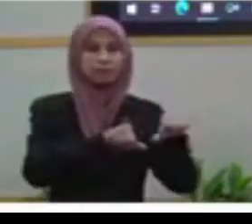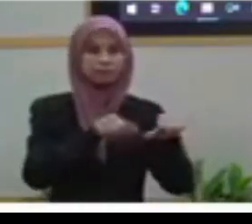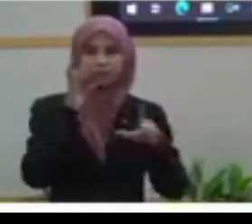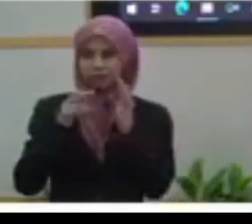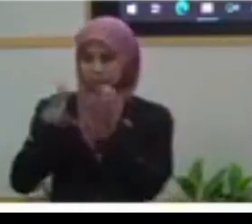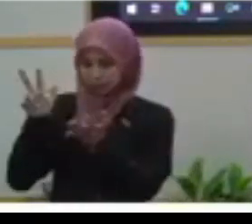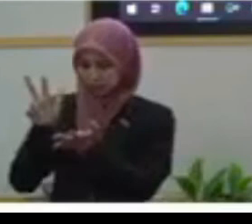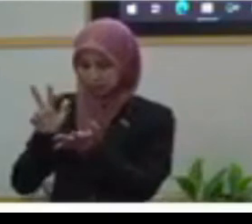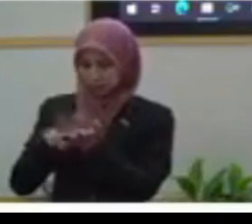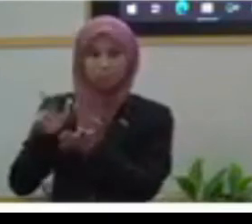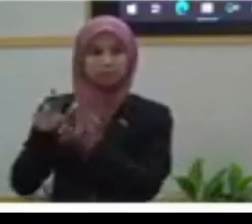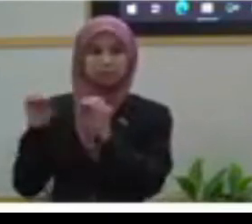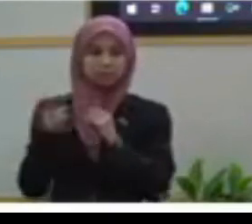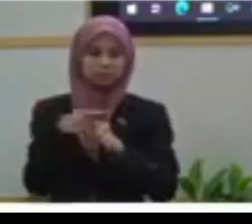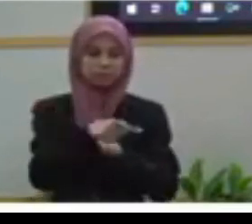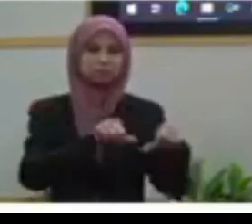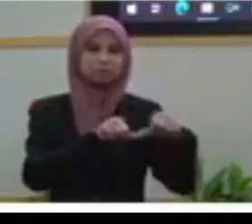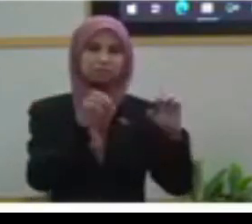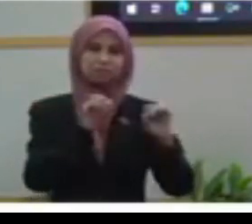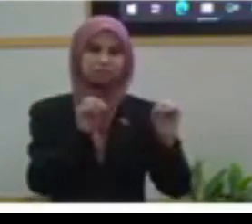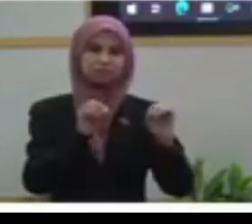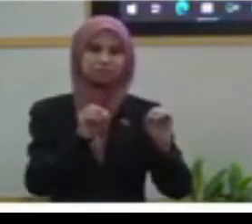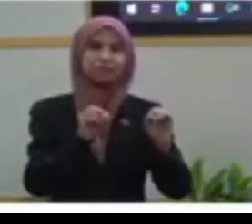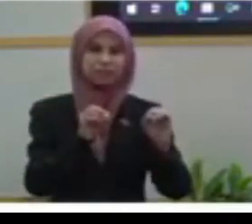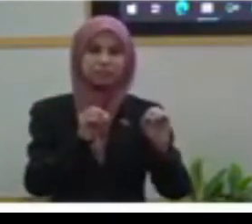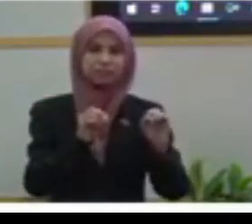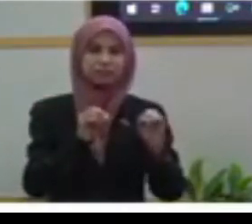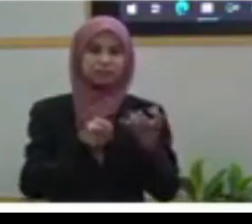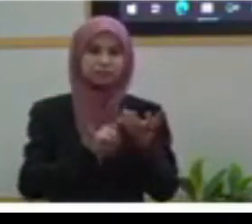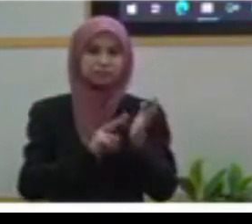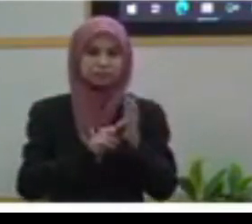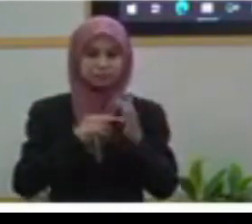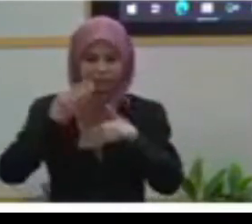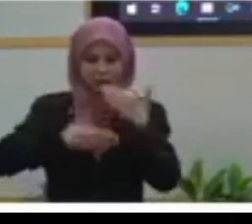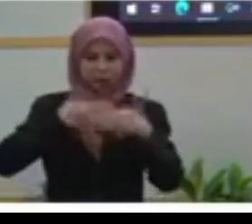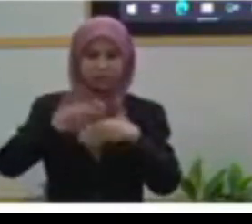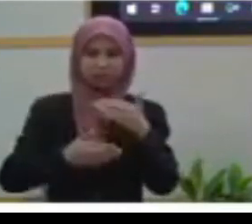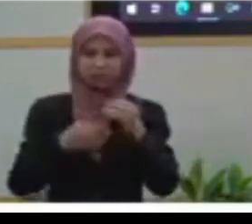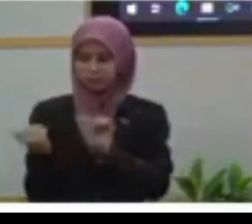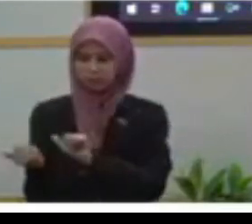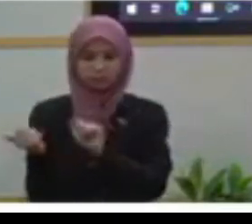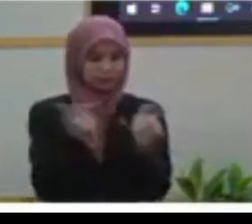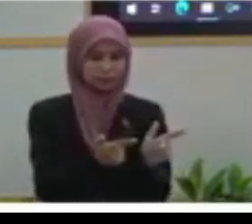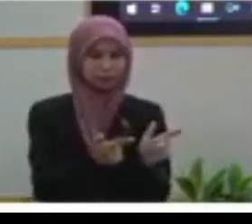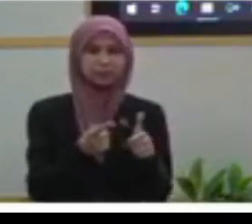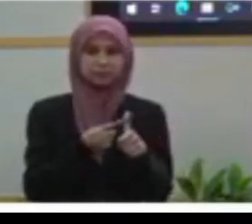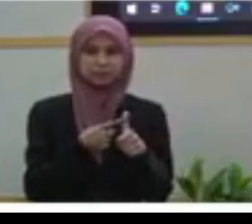dalam email tu, dia tak boleh activate dekat sini. Yang lain-lain ikut proses seterusnya.